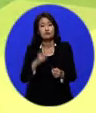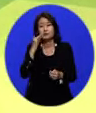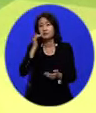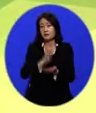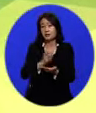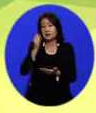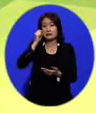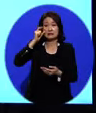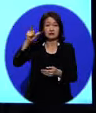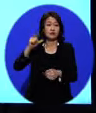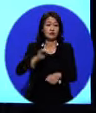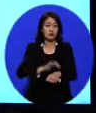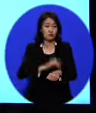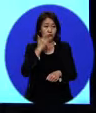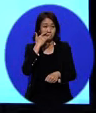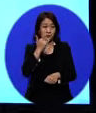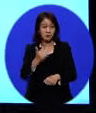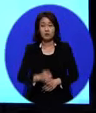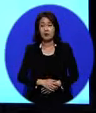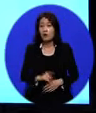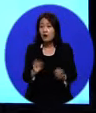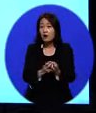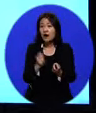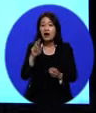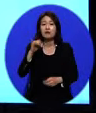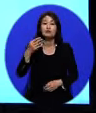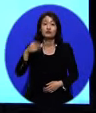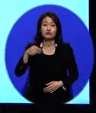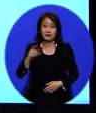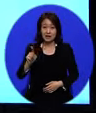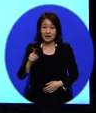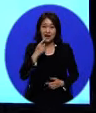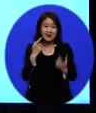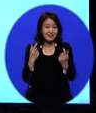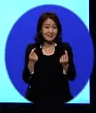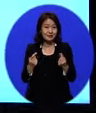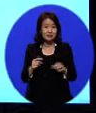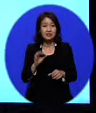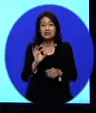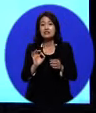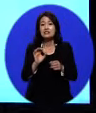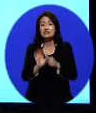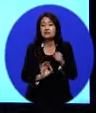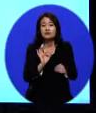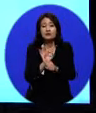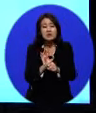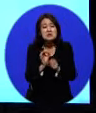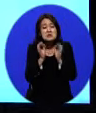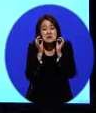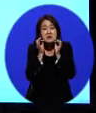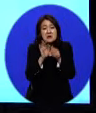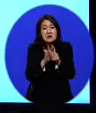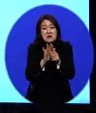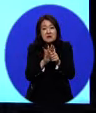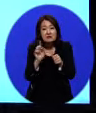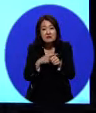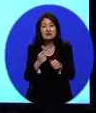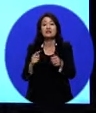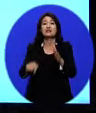지혜로운 부모. 자, 어떻게? 하브르타로. 네. 10년 공들이면 100년